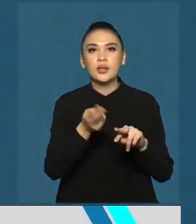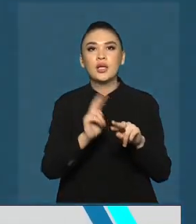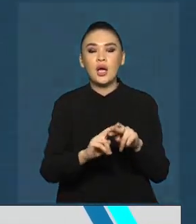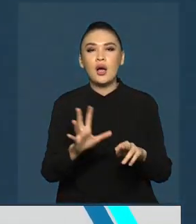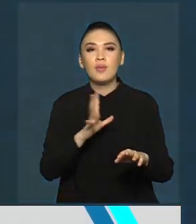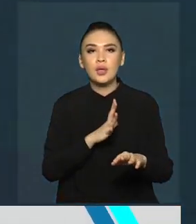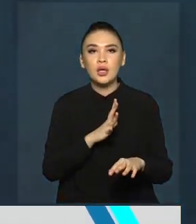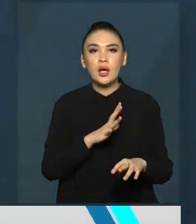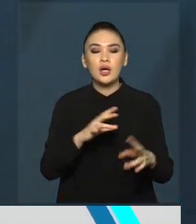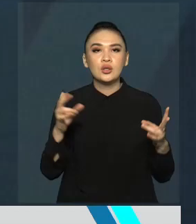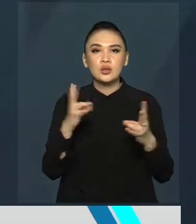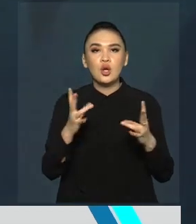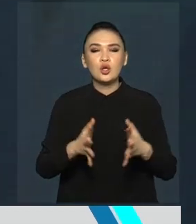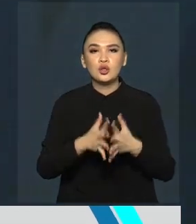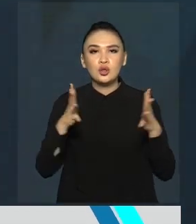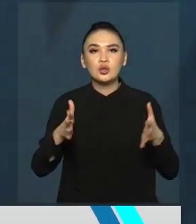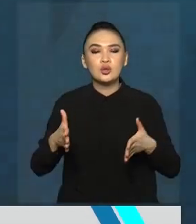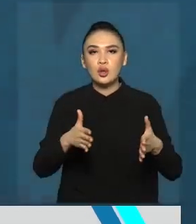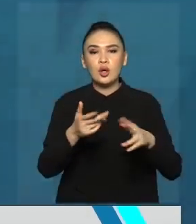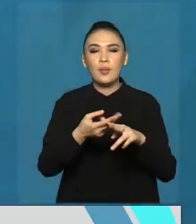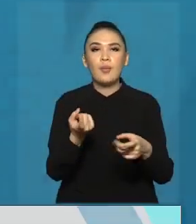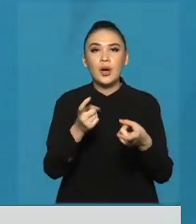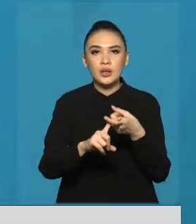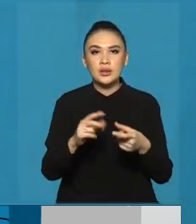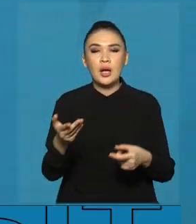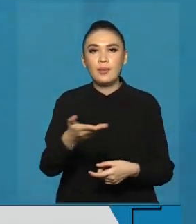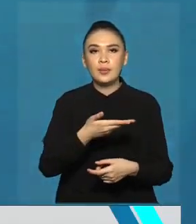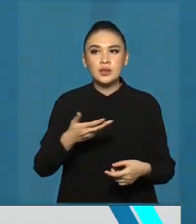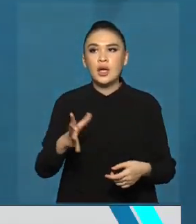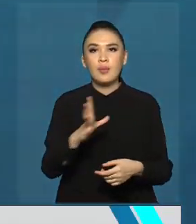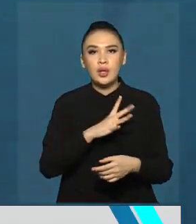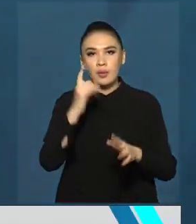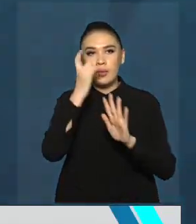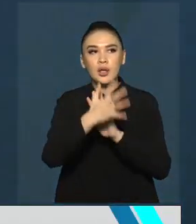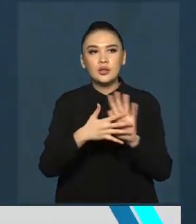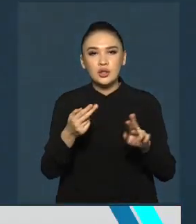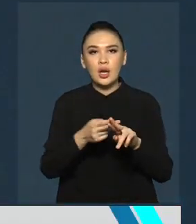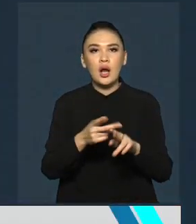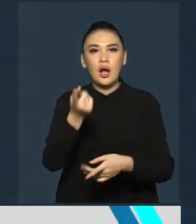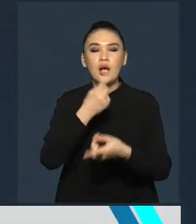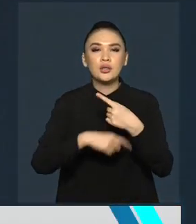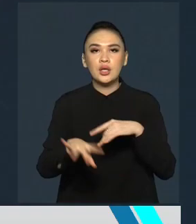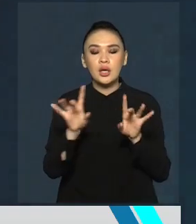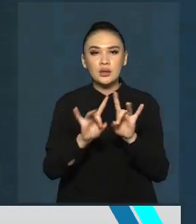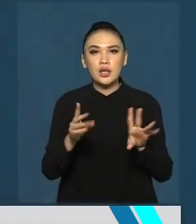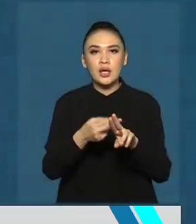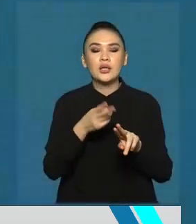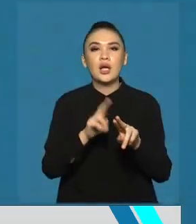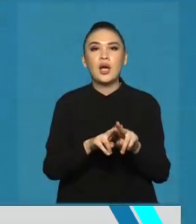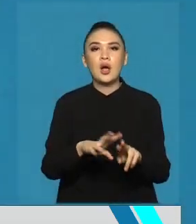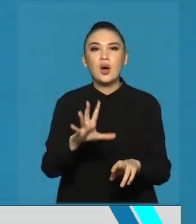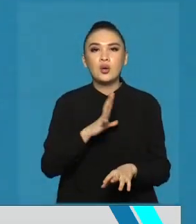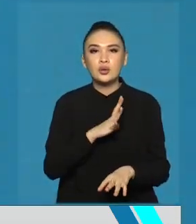мәртебесін ақтаудың бір үлкен жолы ғой. Соған байланысты бұл тұрғыдан да біз жаңағы тұжырымдамаға, енді тағы да қайтып оралуға тура келеді, біз тұжырымдамаға да